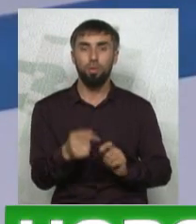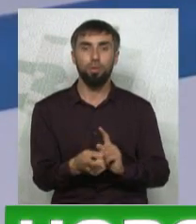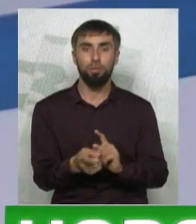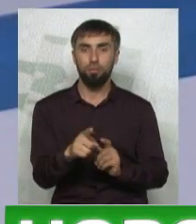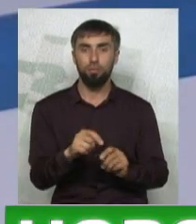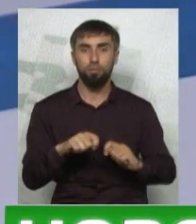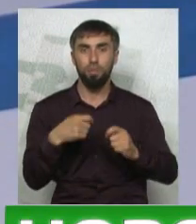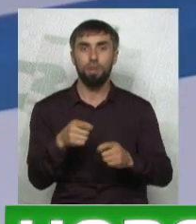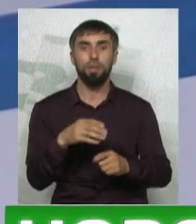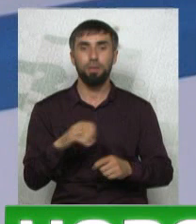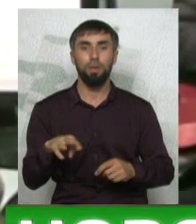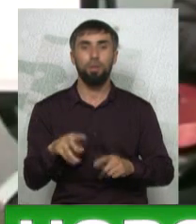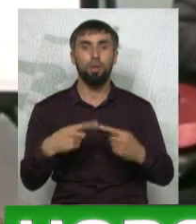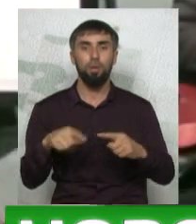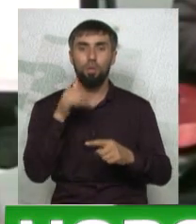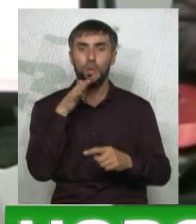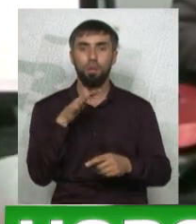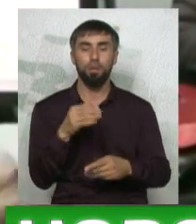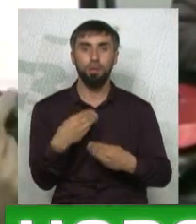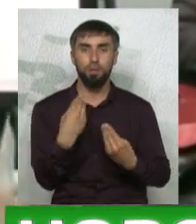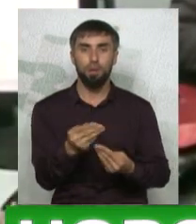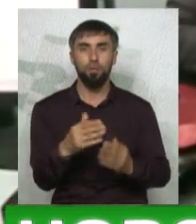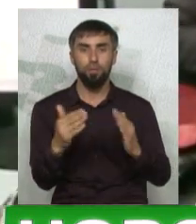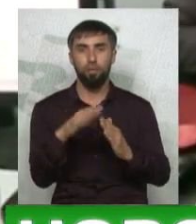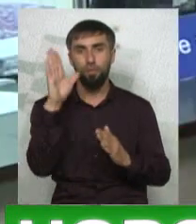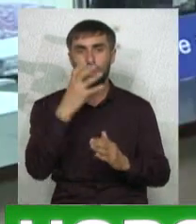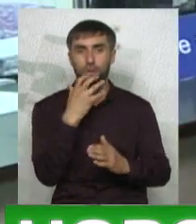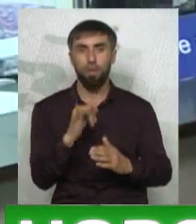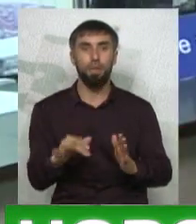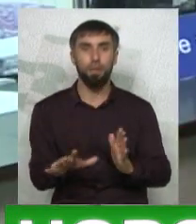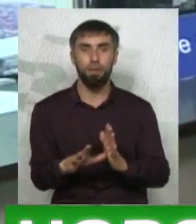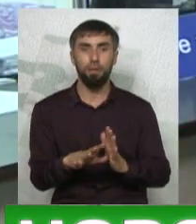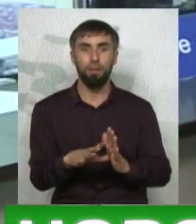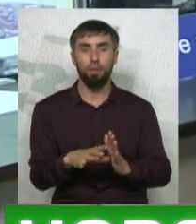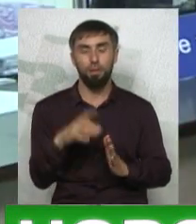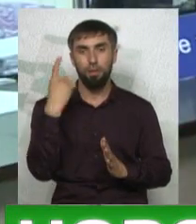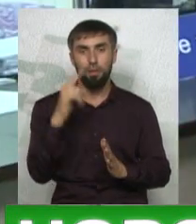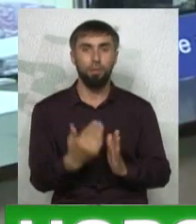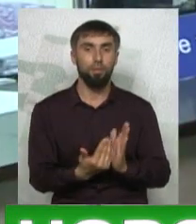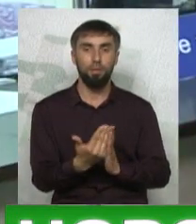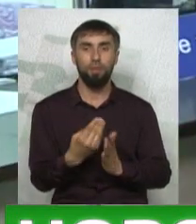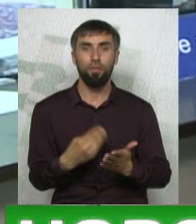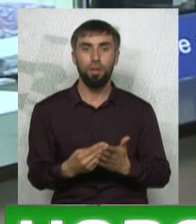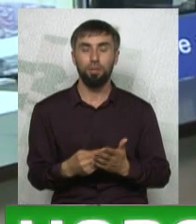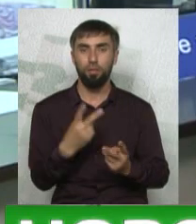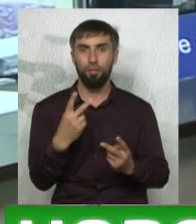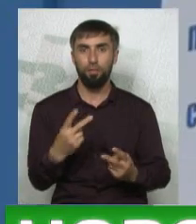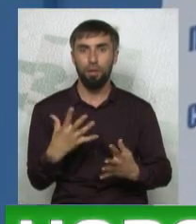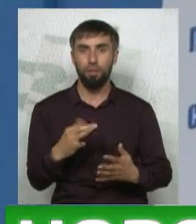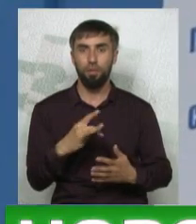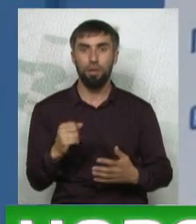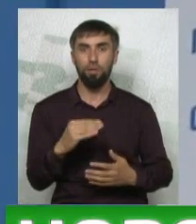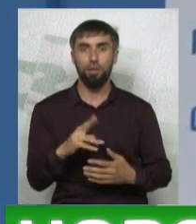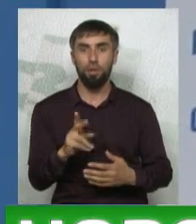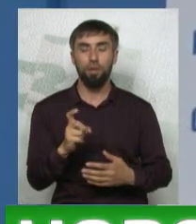переводить деньги только тем организациям которые поставляют в дома в воду тепло и электричество инициатива повысить финансовую прозрачность в